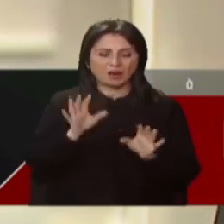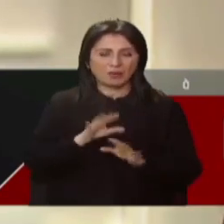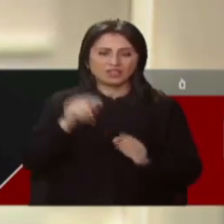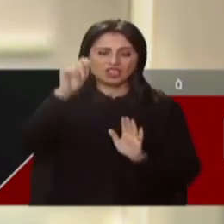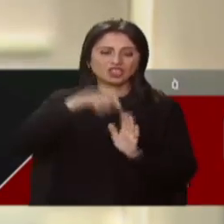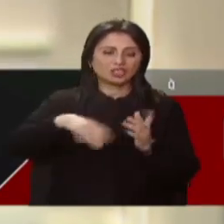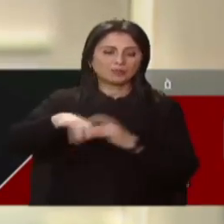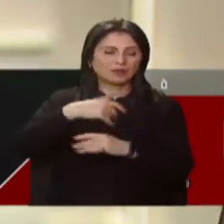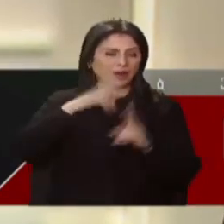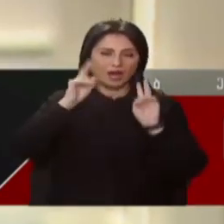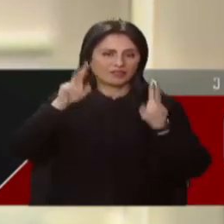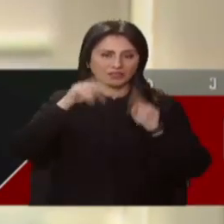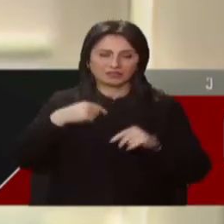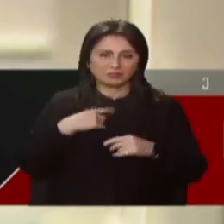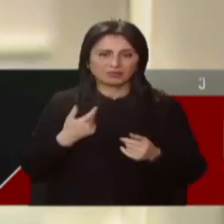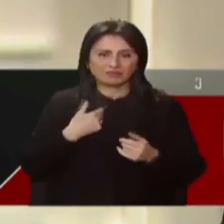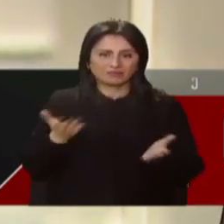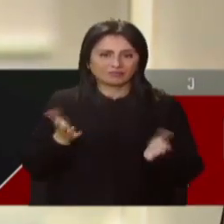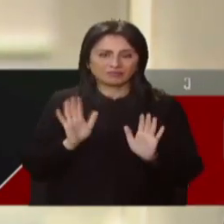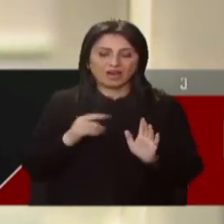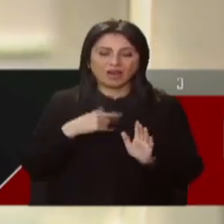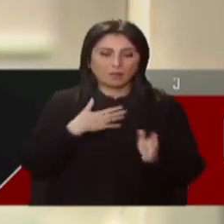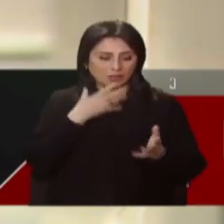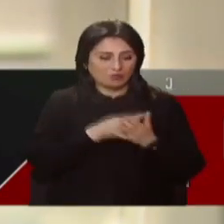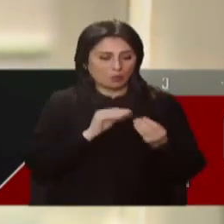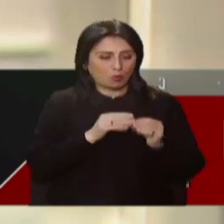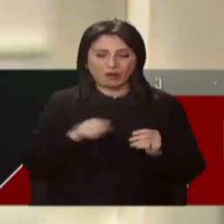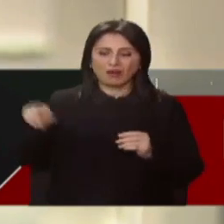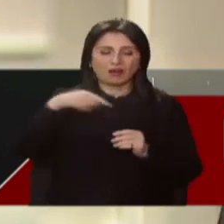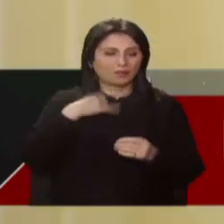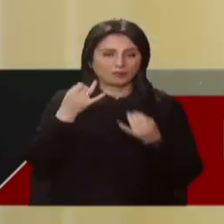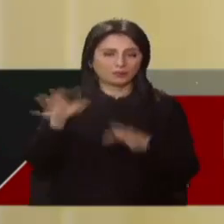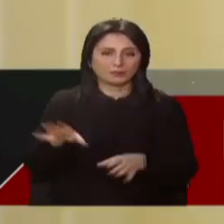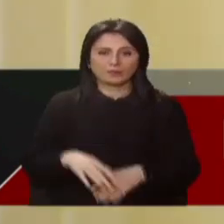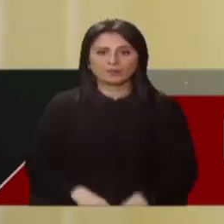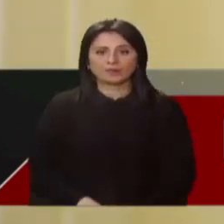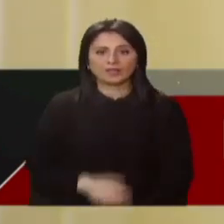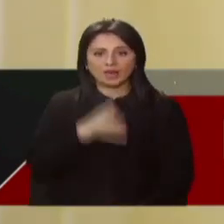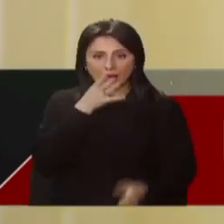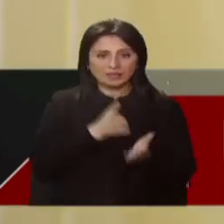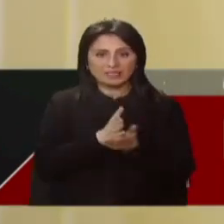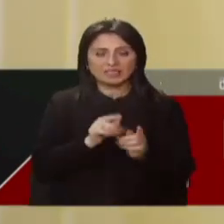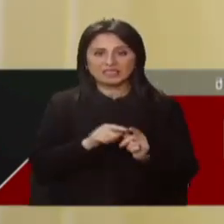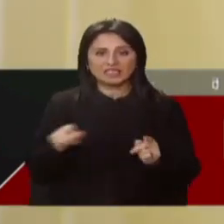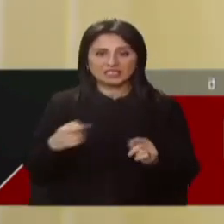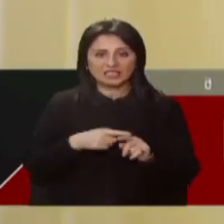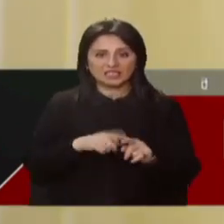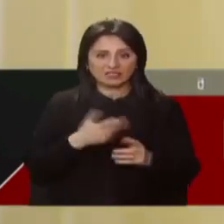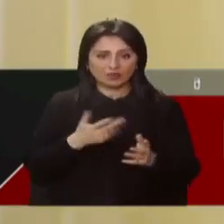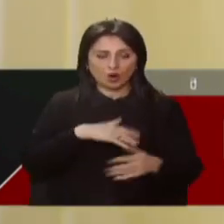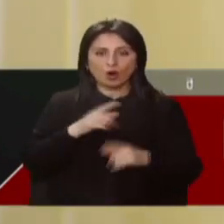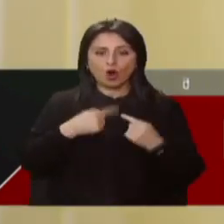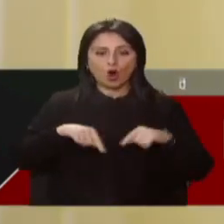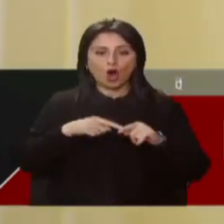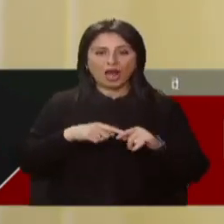დანარჩენში და ისინი მართლა არ ვიცი ანუ ჩემი მილიონი პრობლემა მაგ და იქ რა ხდება იმან და კულისებში რა ხდება წარმოადგენა არ მაქვს. ამდენი წლის განმავლობაში არის